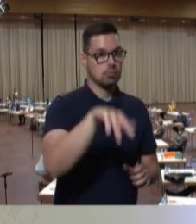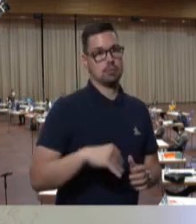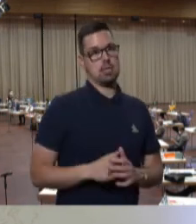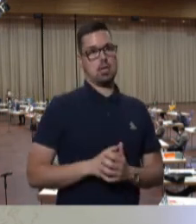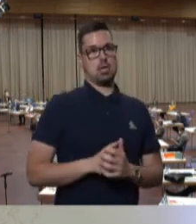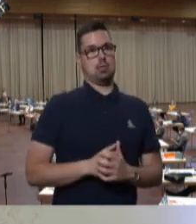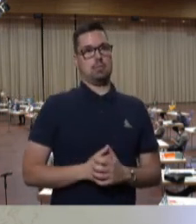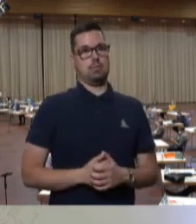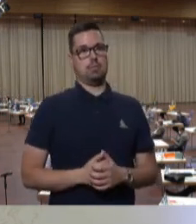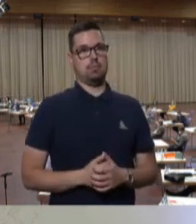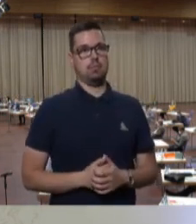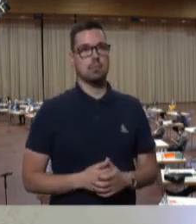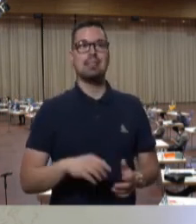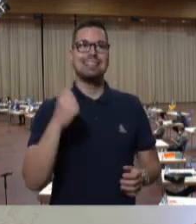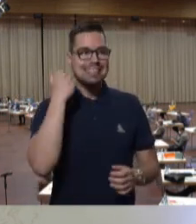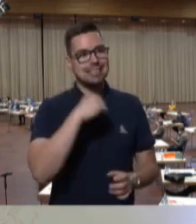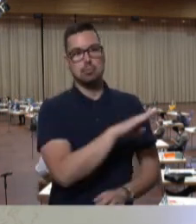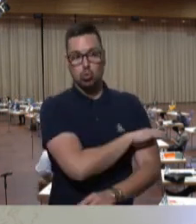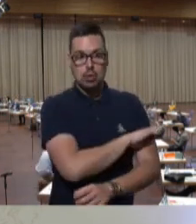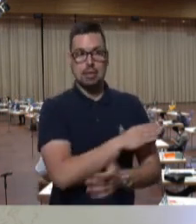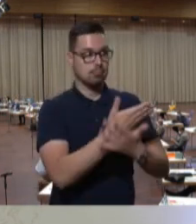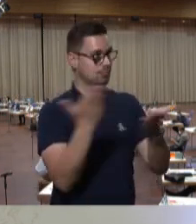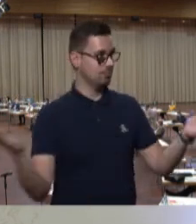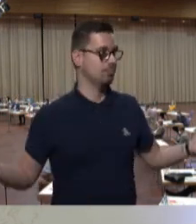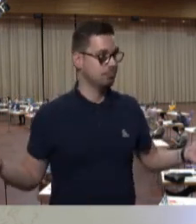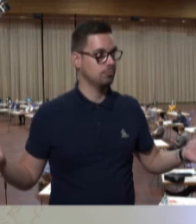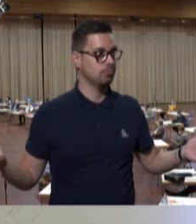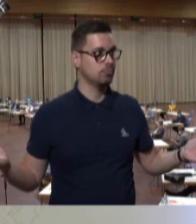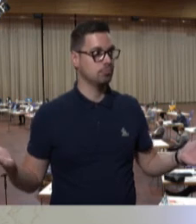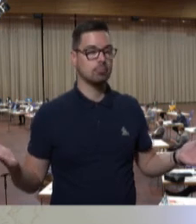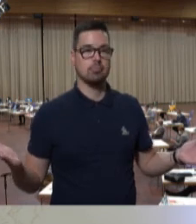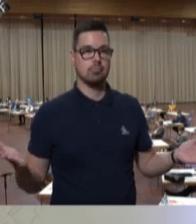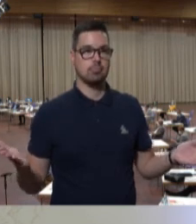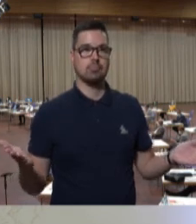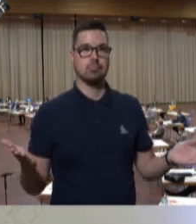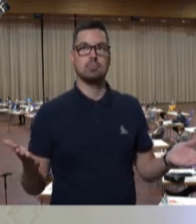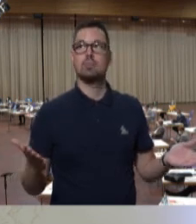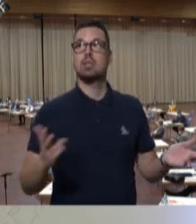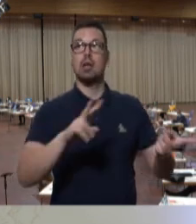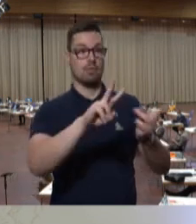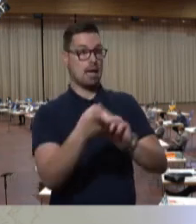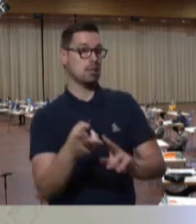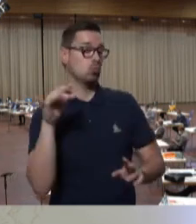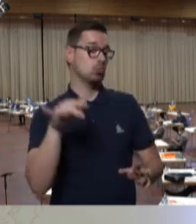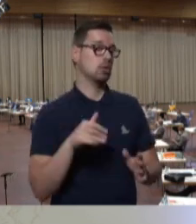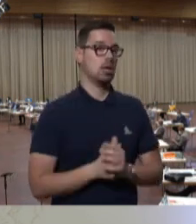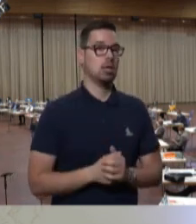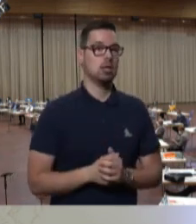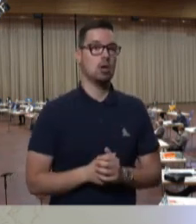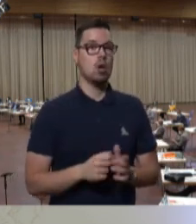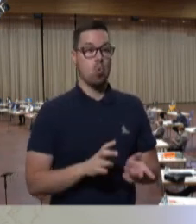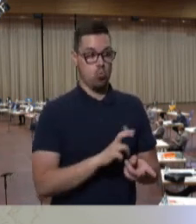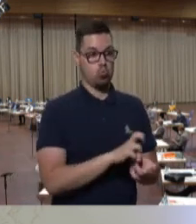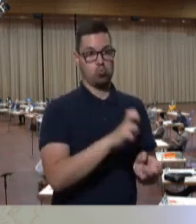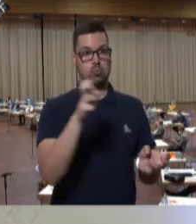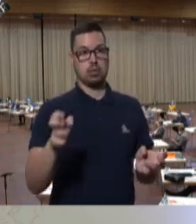lassen. Liebe Kolleginnen und Kollegen, wir stehen vor enormen Veränderungen. Der Umstieg